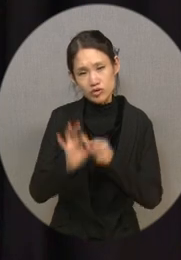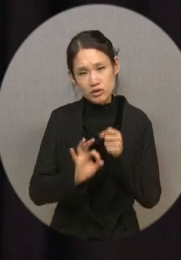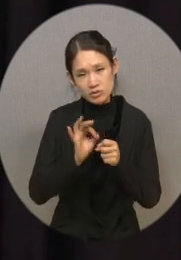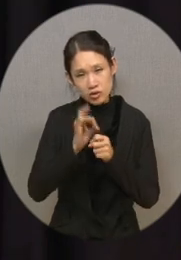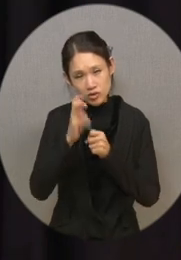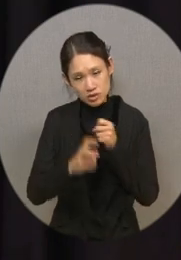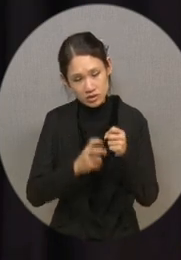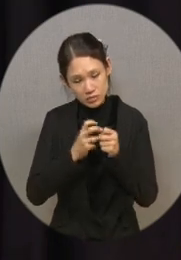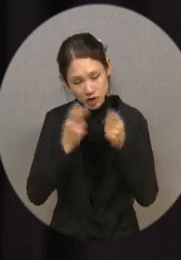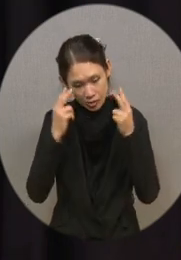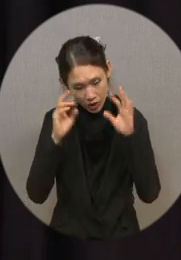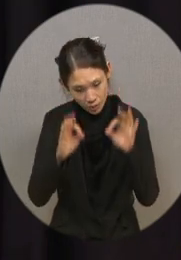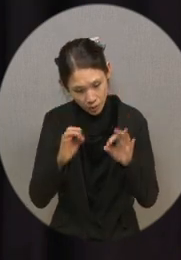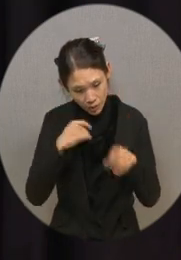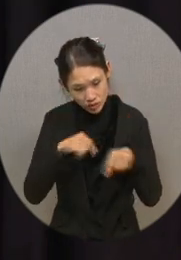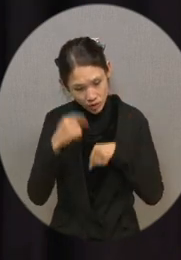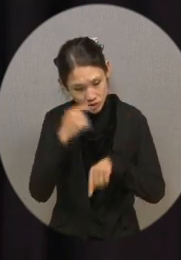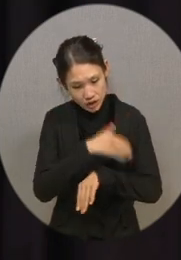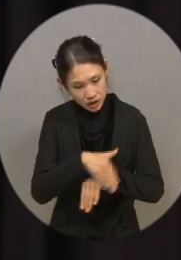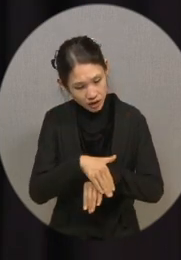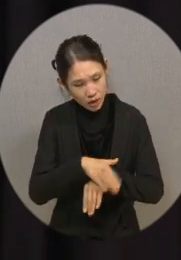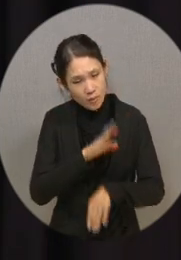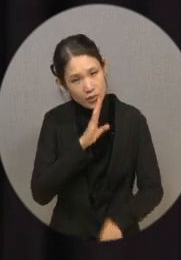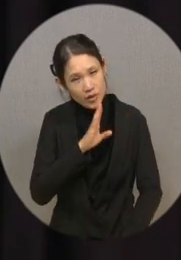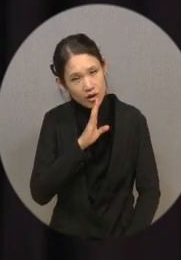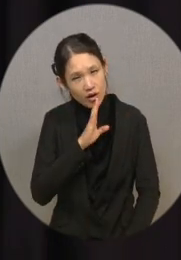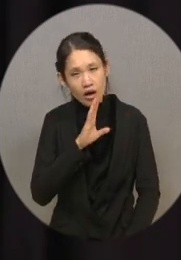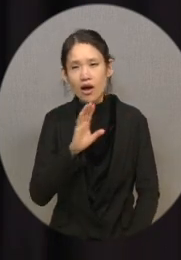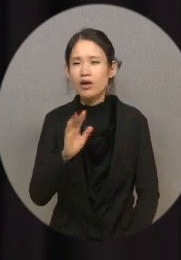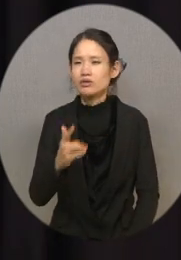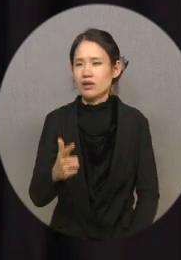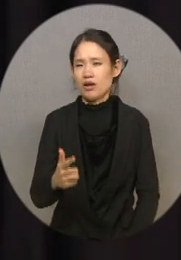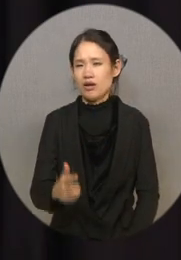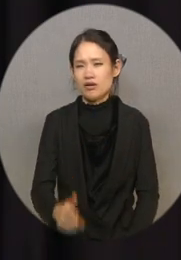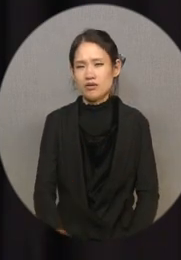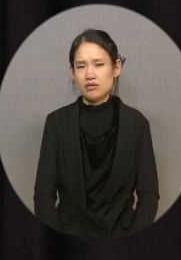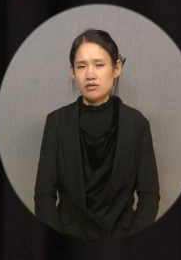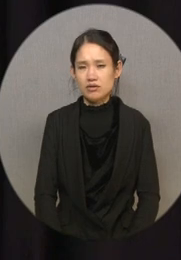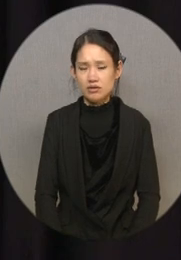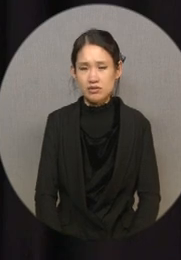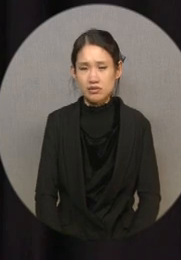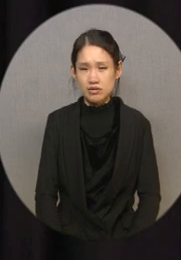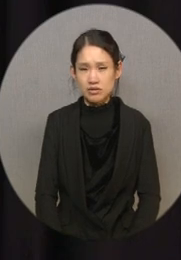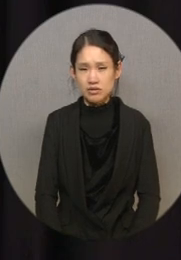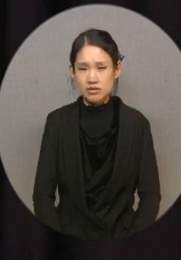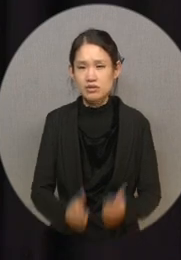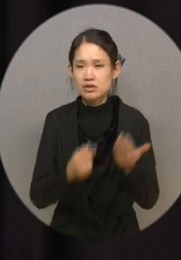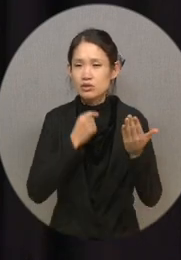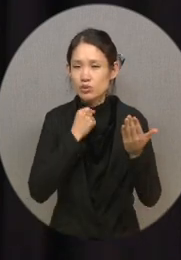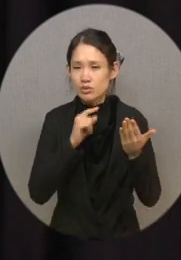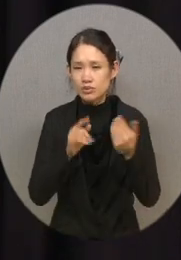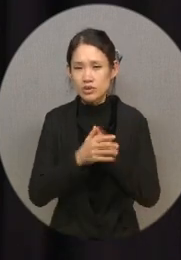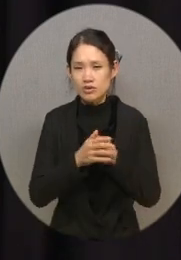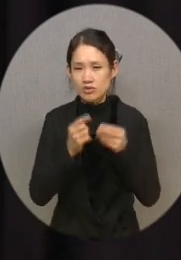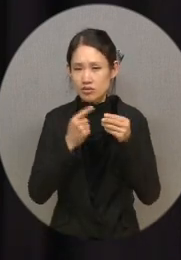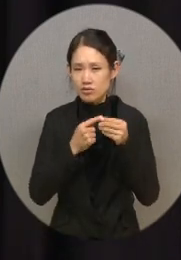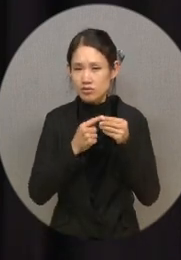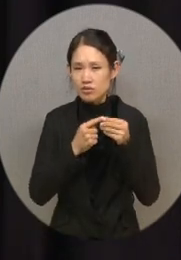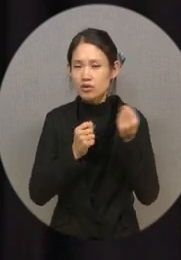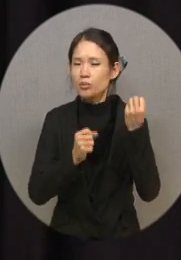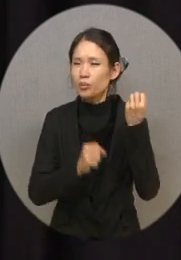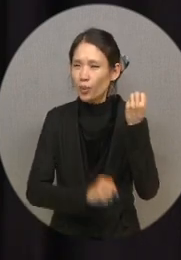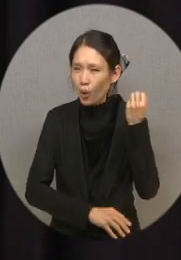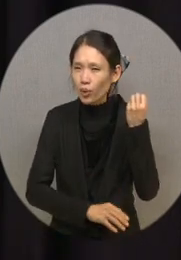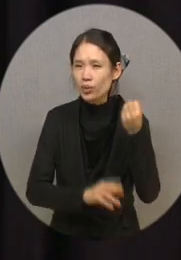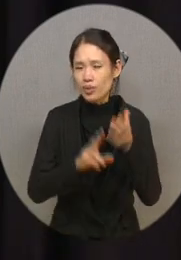20년을 바라보고 정책을 세웠냐. 그게 아니다 하는 거죠. 그래서 저는 드리고 싶은 게 첫째는